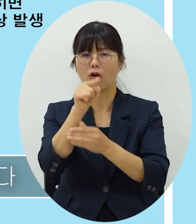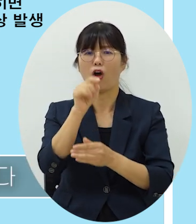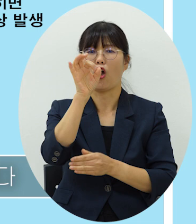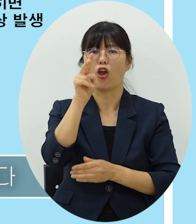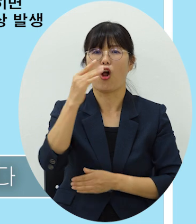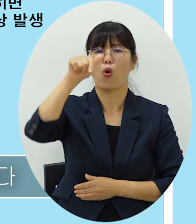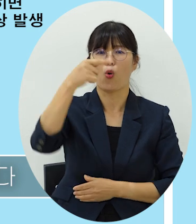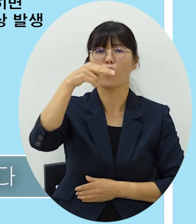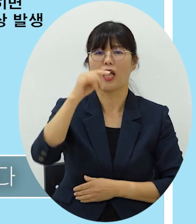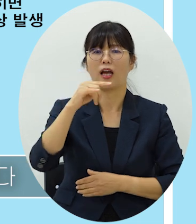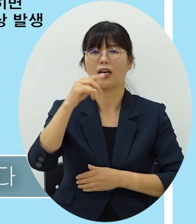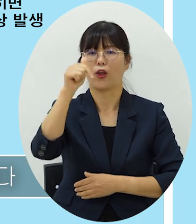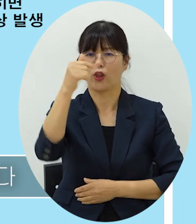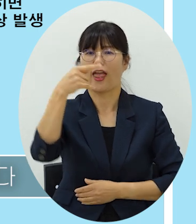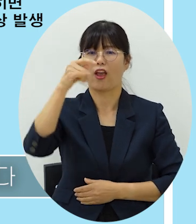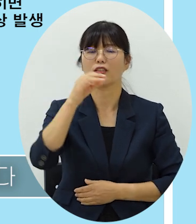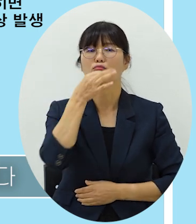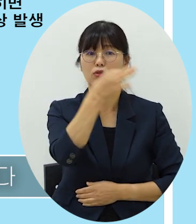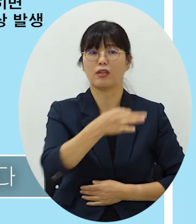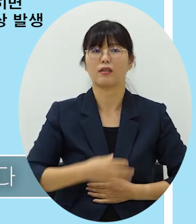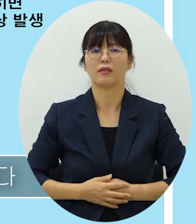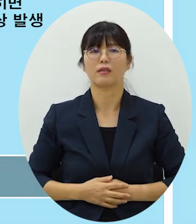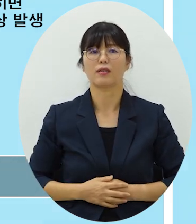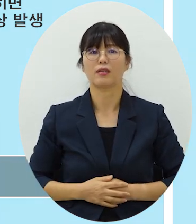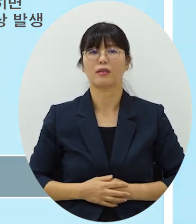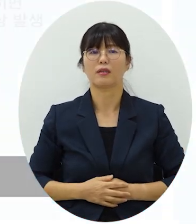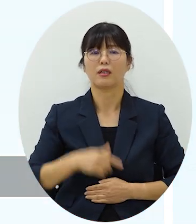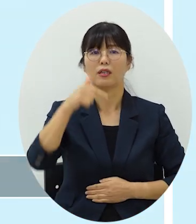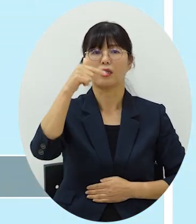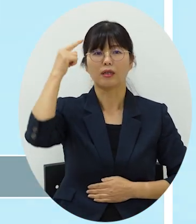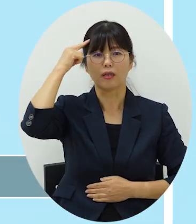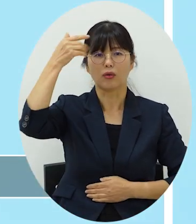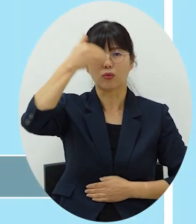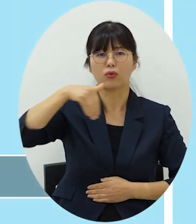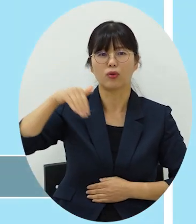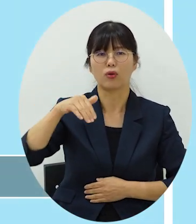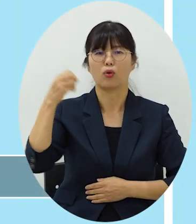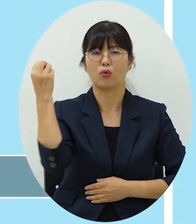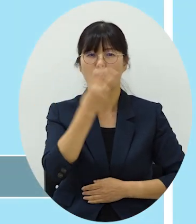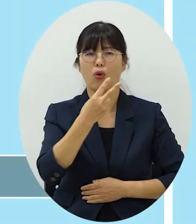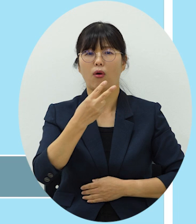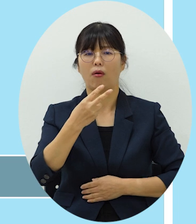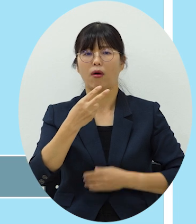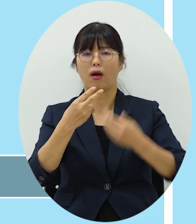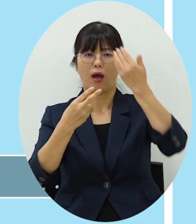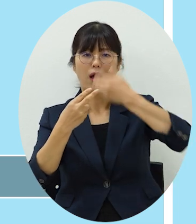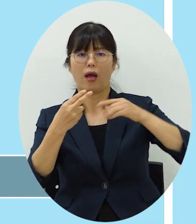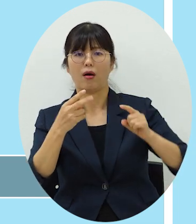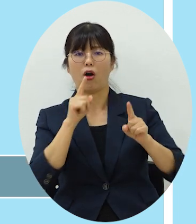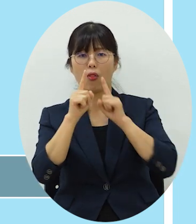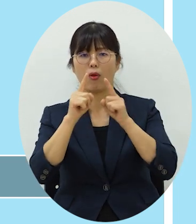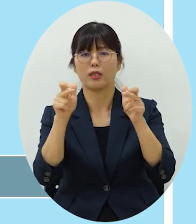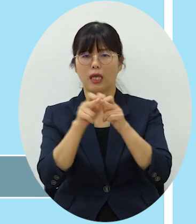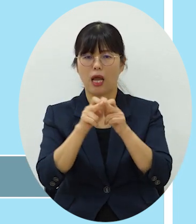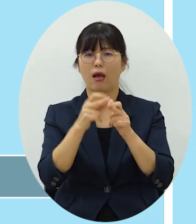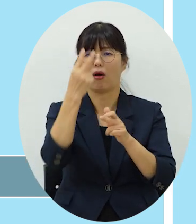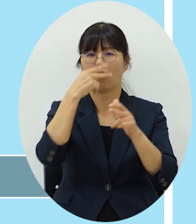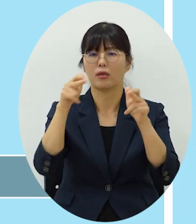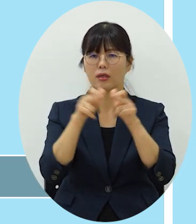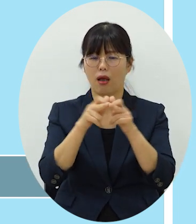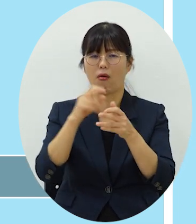뇌경색은 열공성 뇌경색이라 합니다. 뇌졸중 증상은 한쪽 마비, 언어장애,